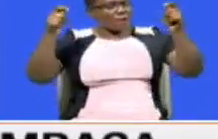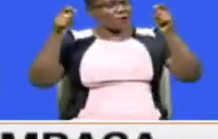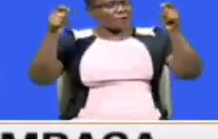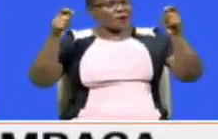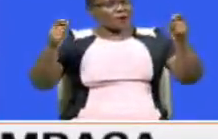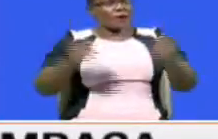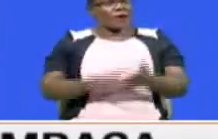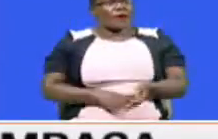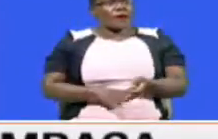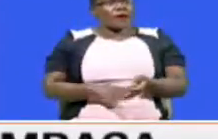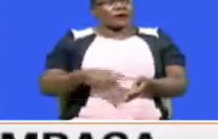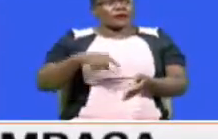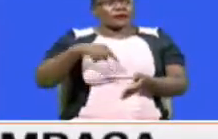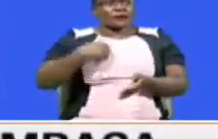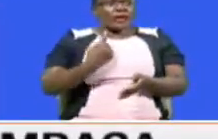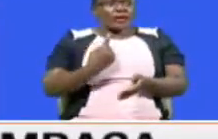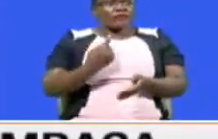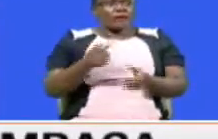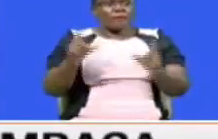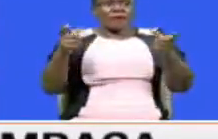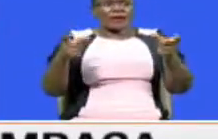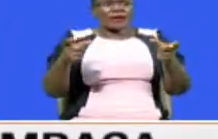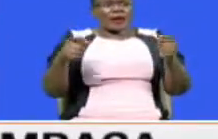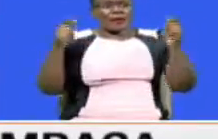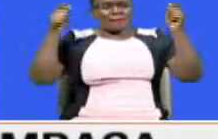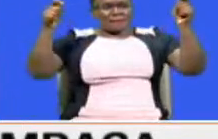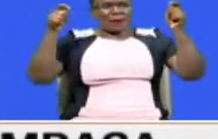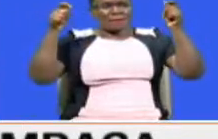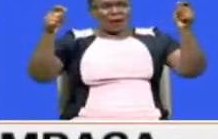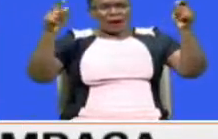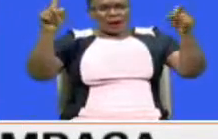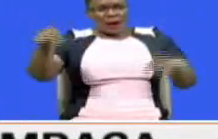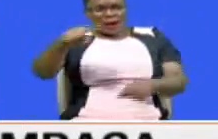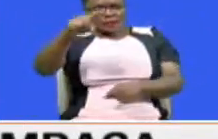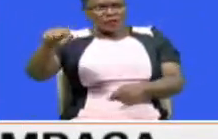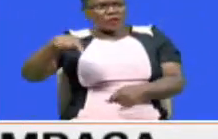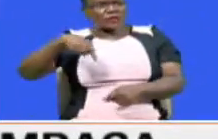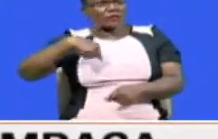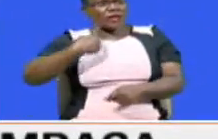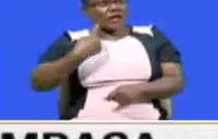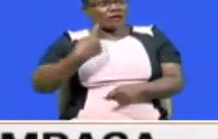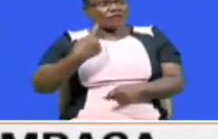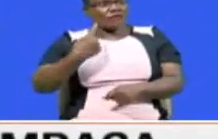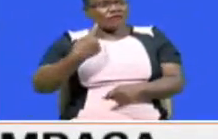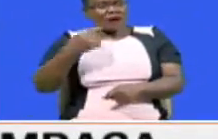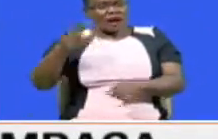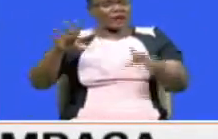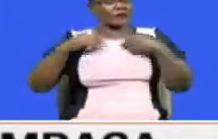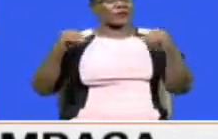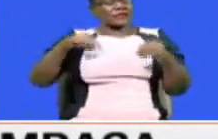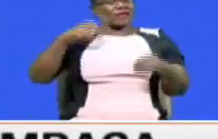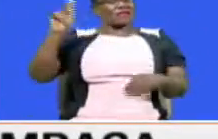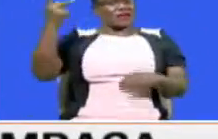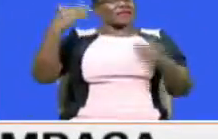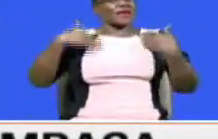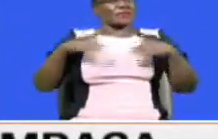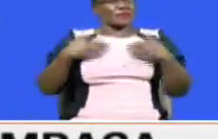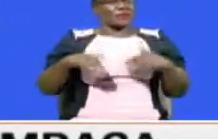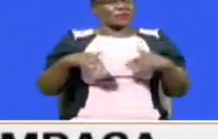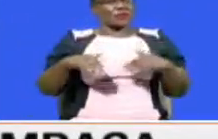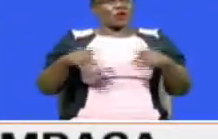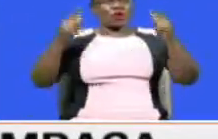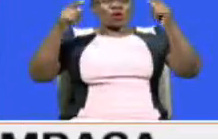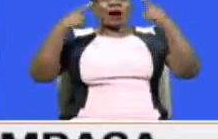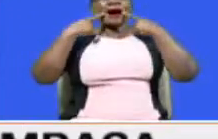maandamano. Tumeambiwa tu kwa social media kuwa maandamano imekuwa cancel. Sisi hatusafiri namna hiyo. Sisi ni wa Kenya, tuli